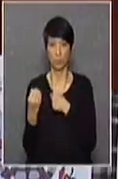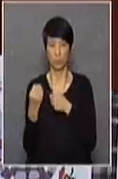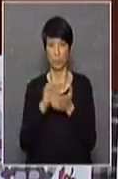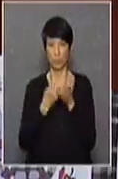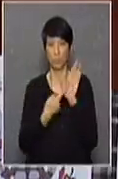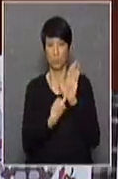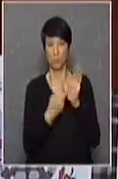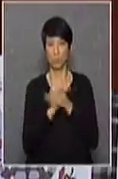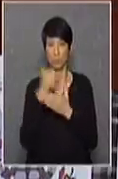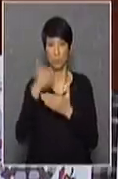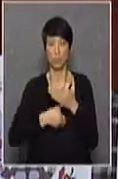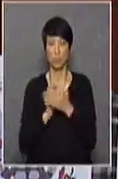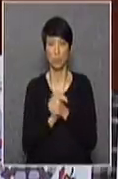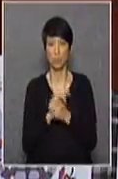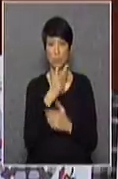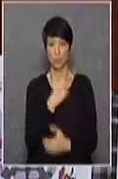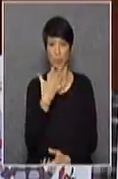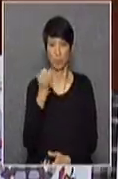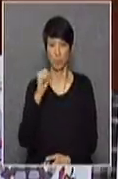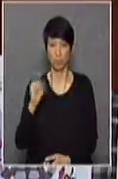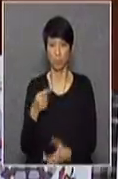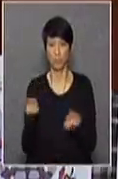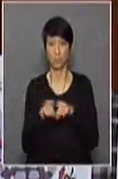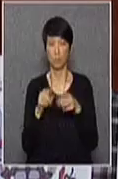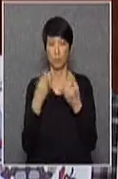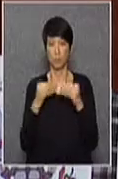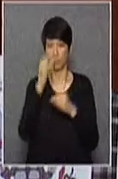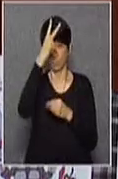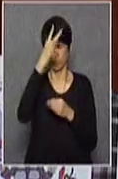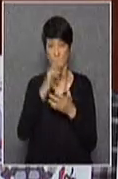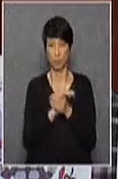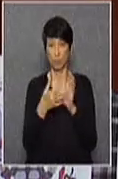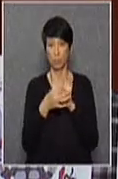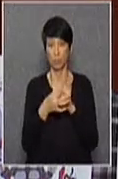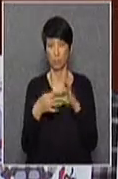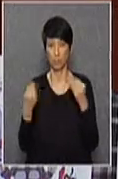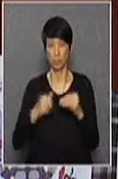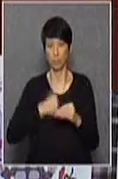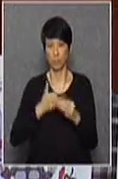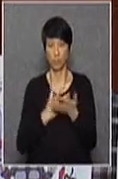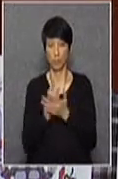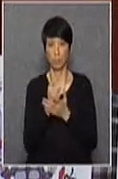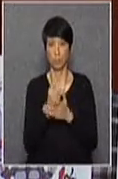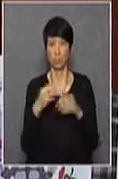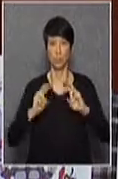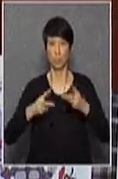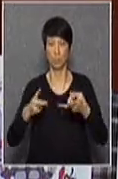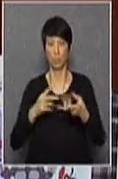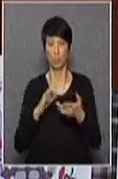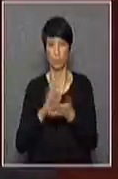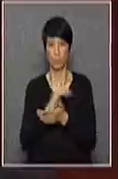案，削減250萬，相當於教育局就教師專業發展課程的全年預算開